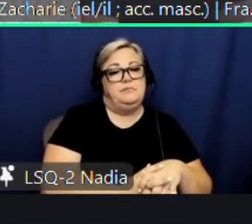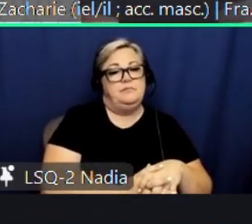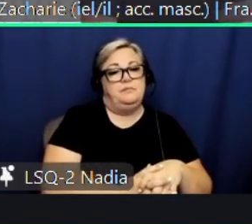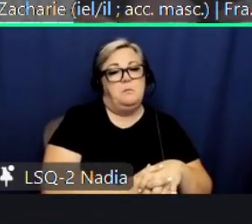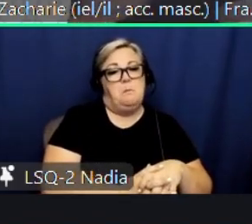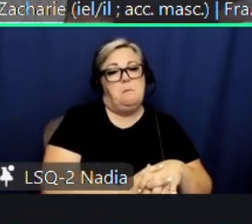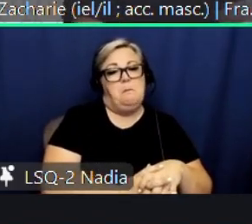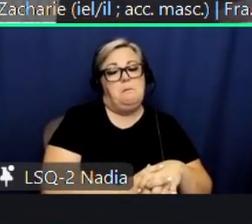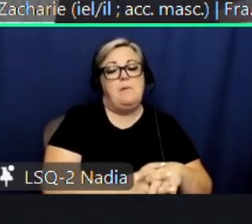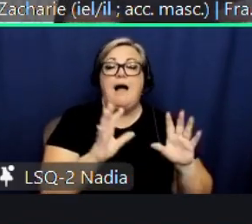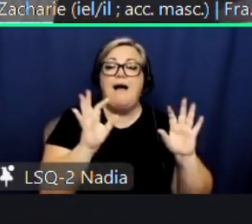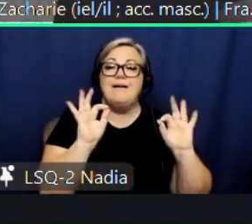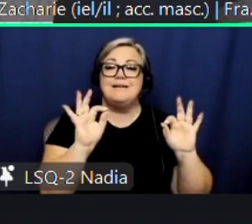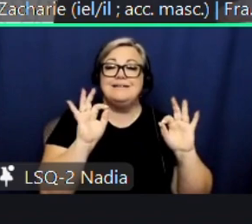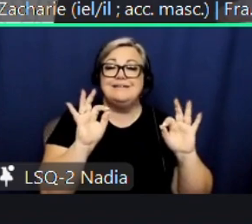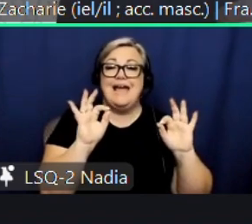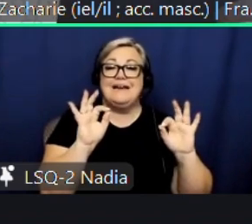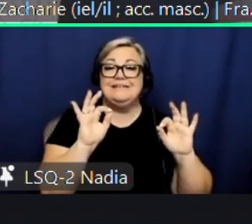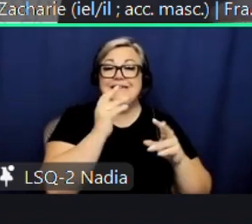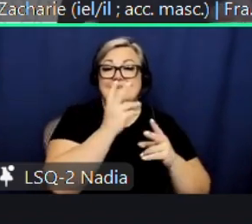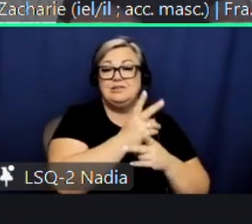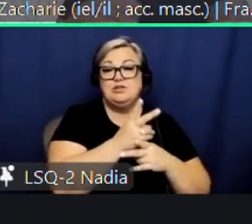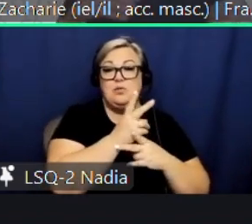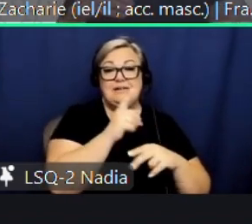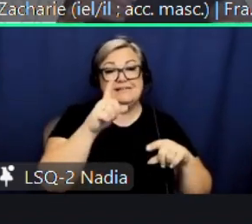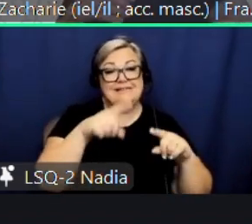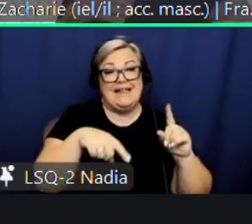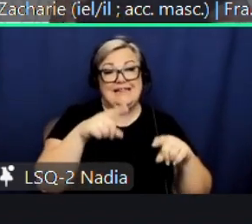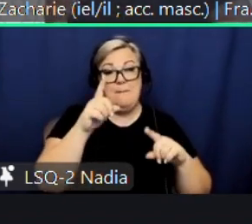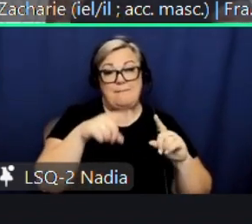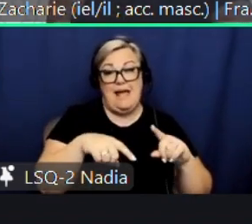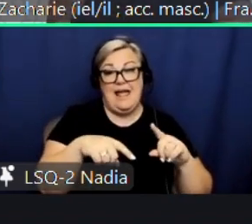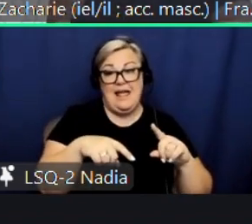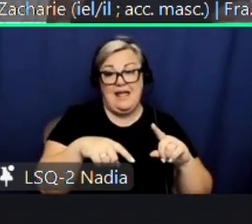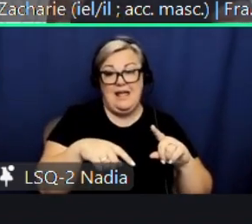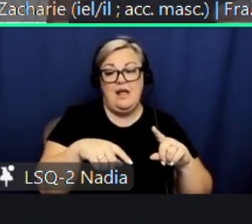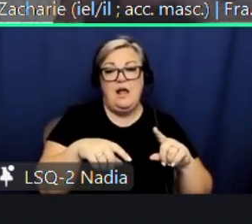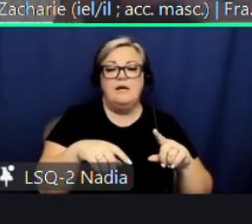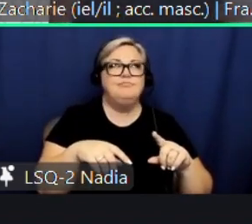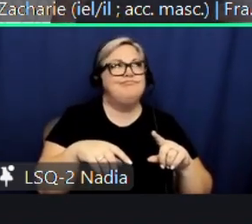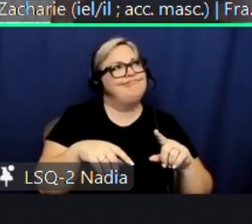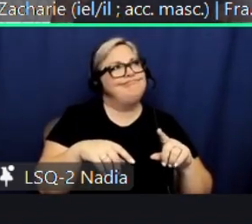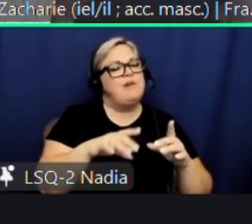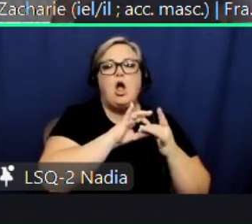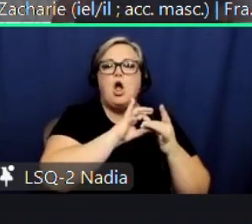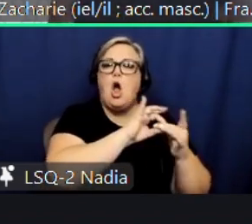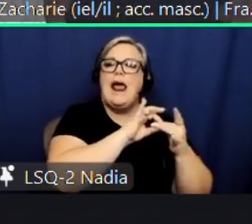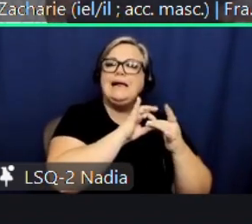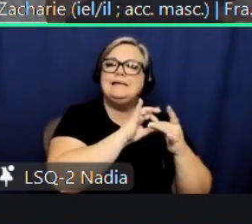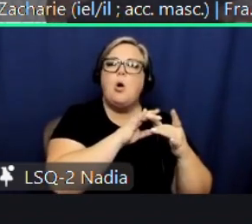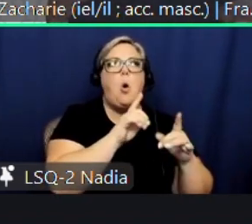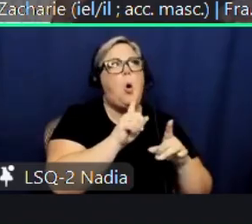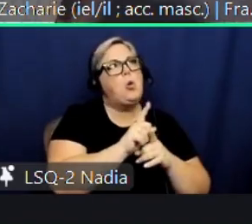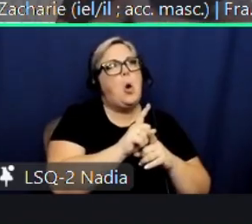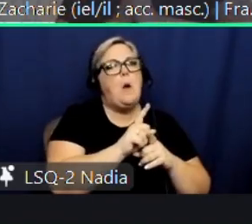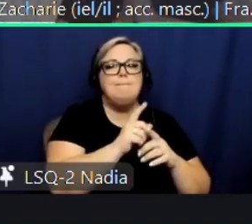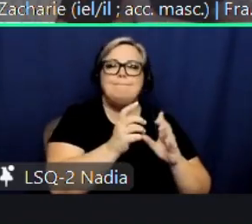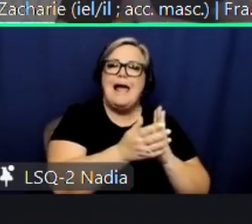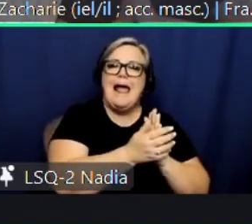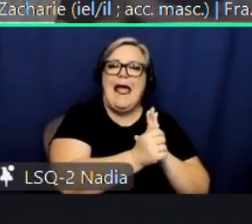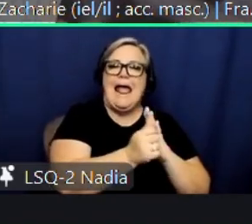La qualité du soin dépend de la relation thérapeutique, qu'on peut voir comme une relation, comme une rencontre